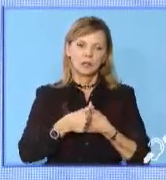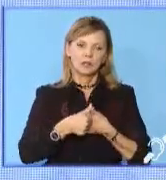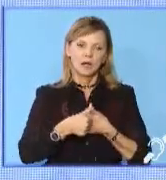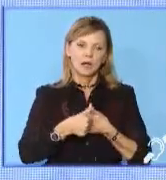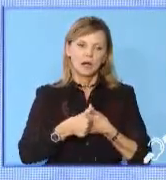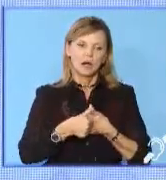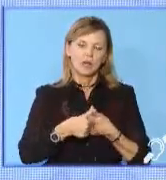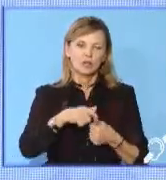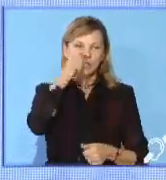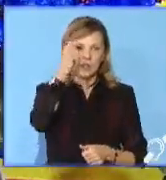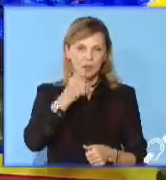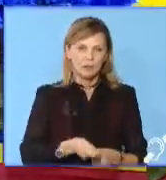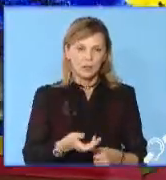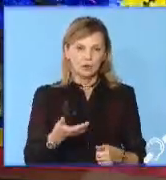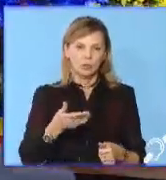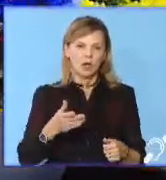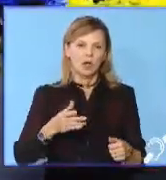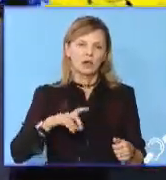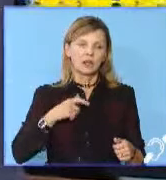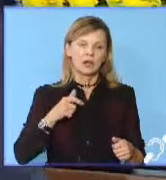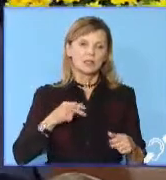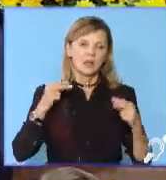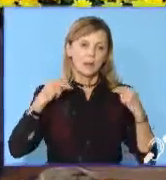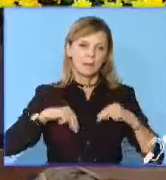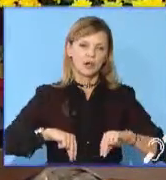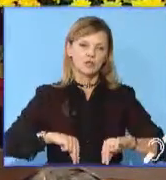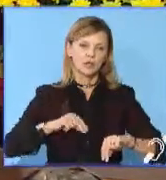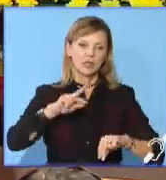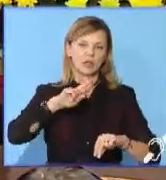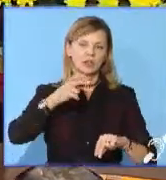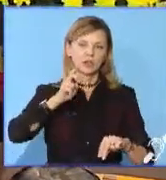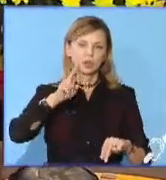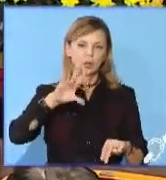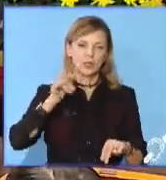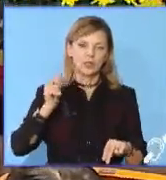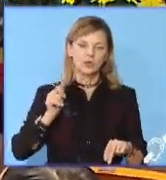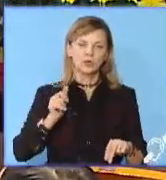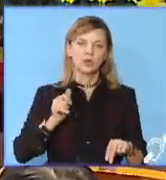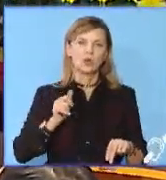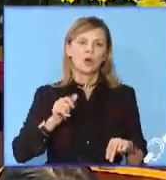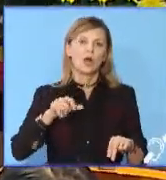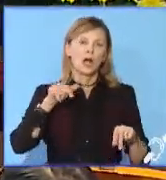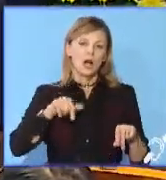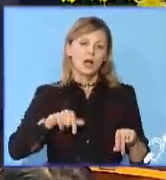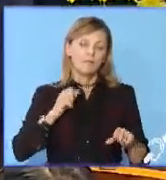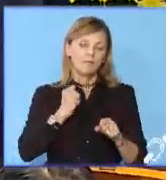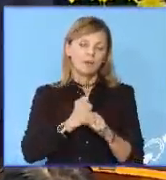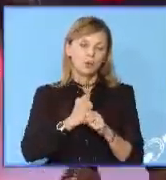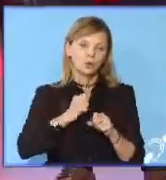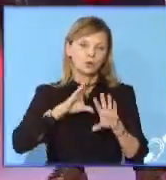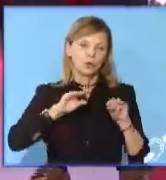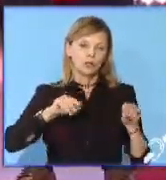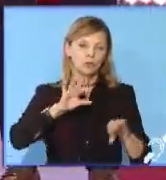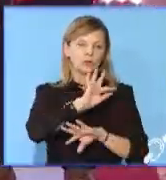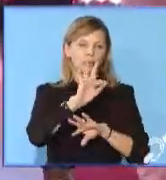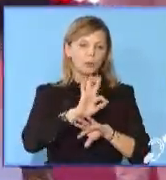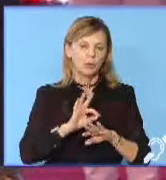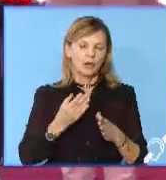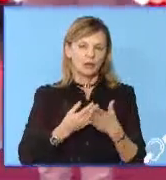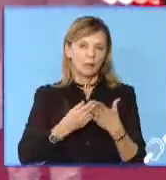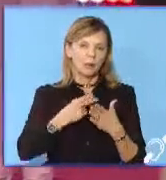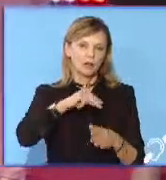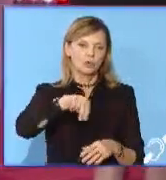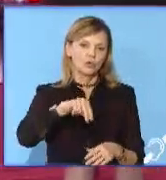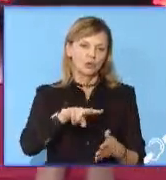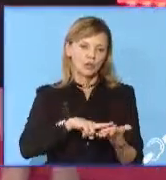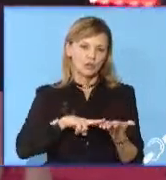și respectul care mă leagă de președintele Constantin Rădulescu s-au concretizat în multe proiecte de succes benefice pentru comunitățile pe